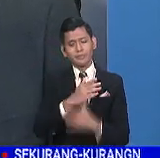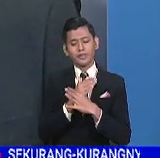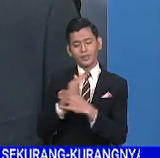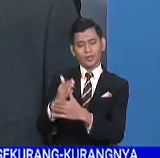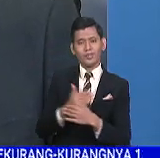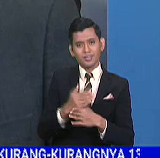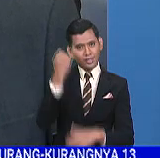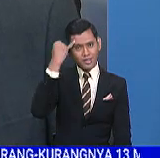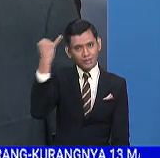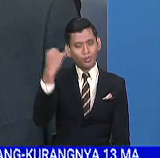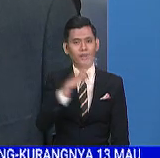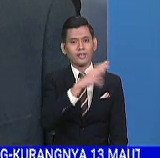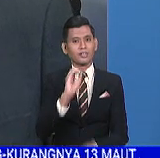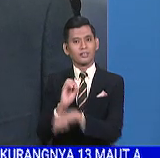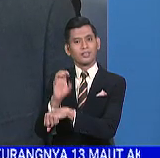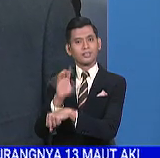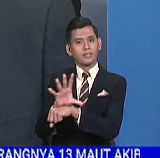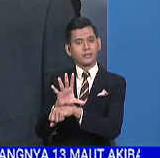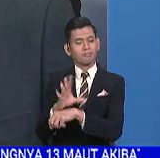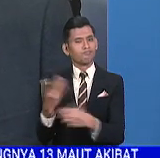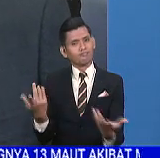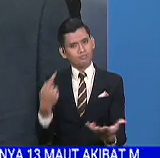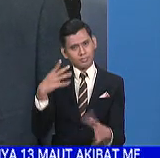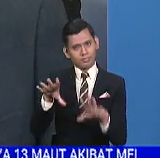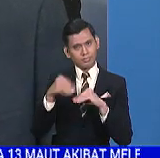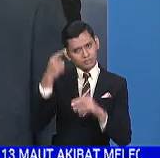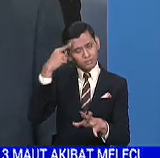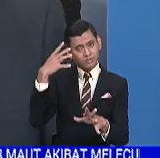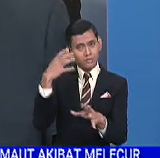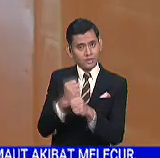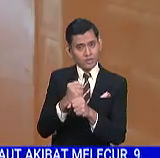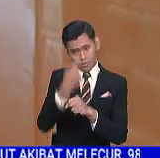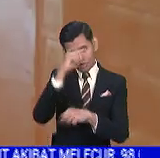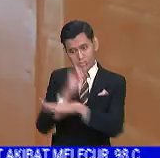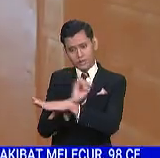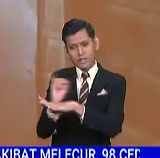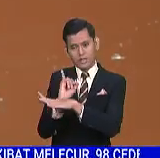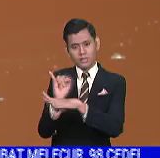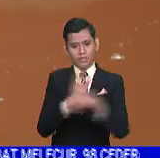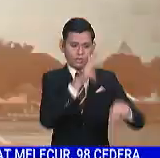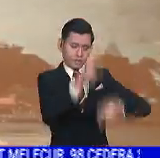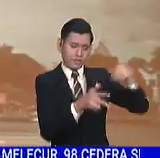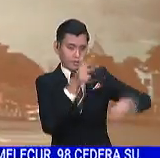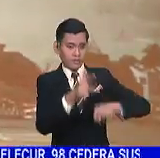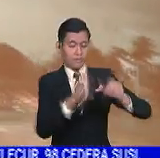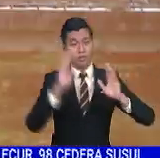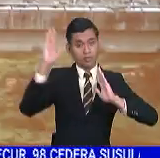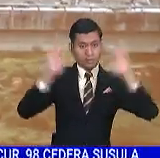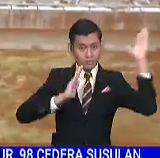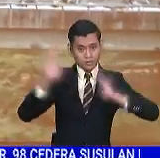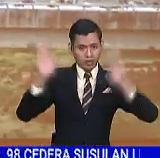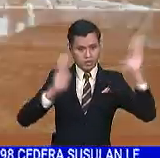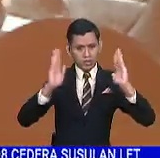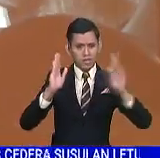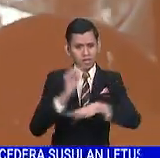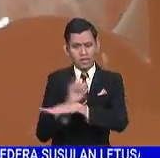berkongsi ilmu dan nasihat serta memberi pendapat pada industri perfilman tempatan. Industri perfilman terjejas